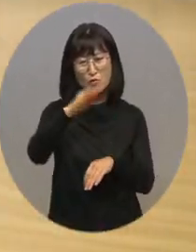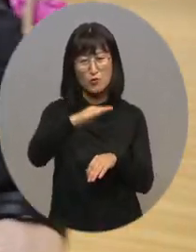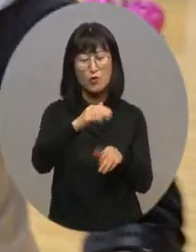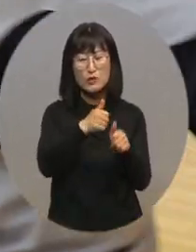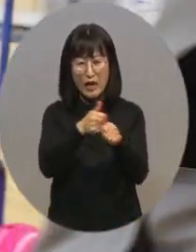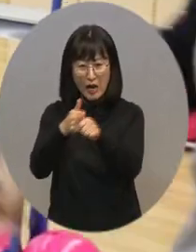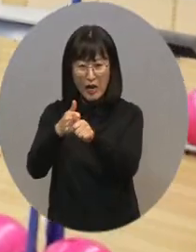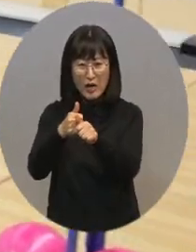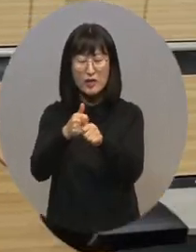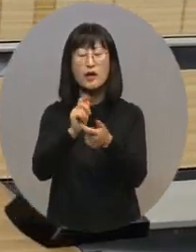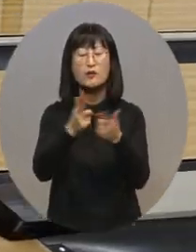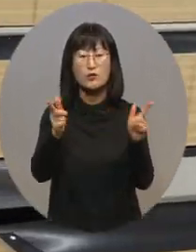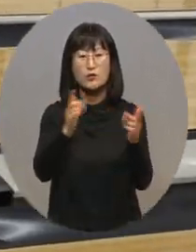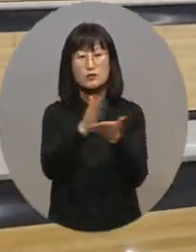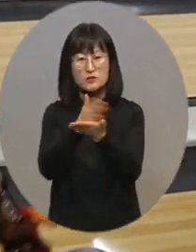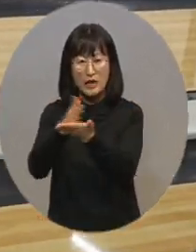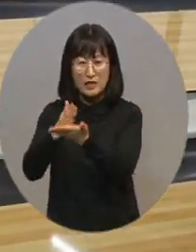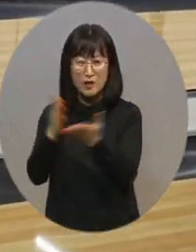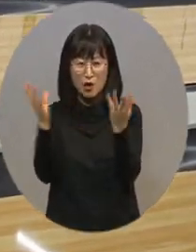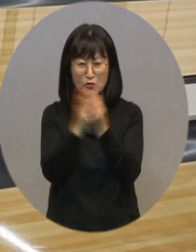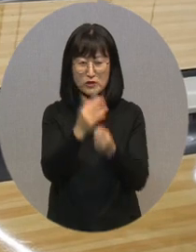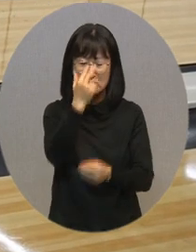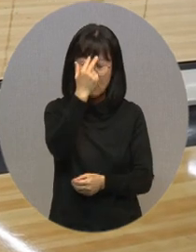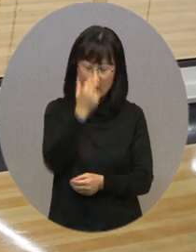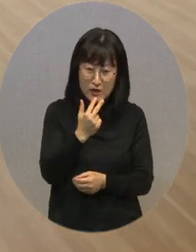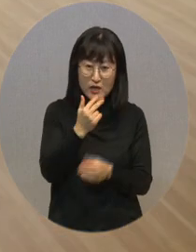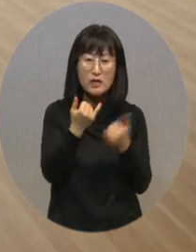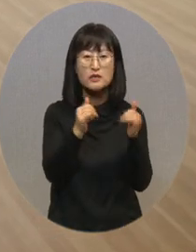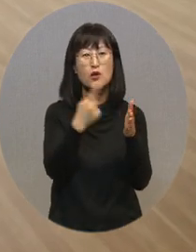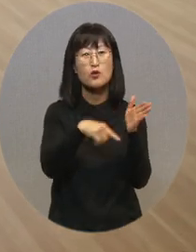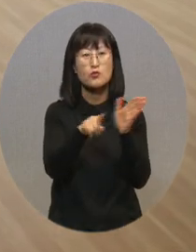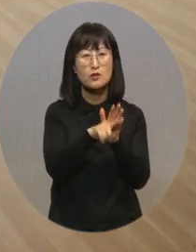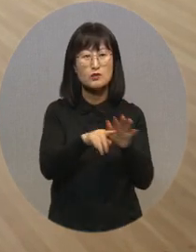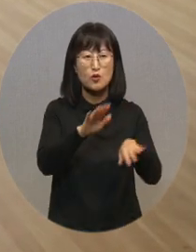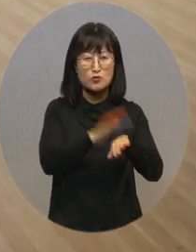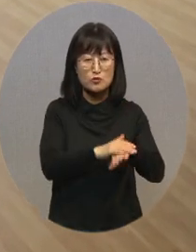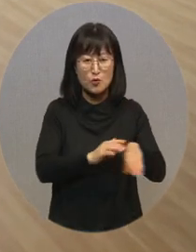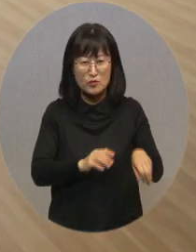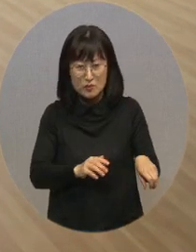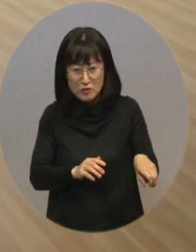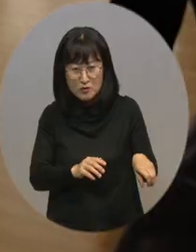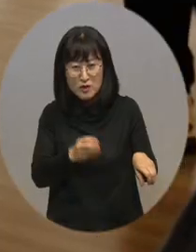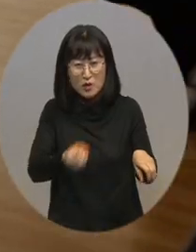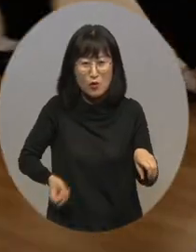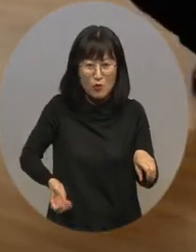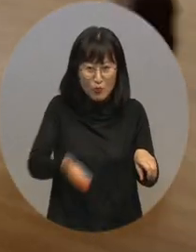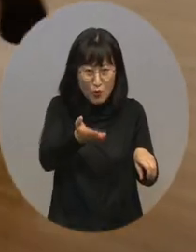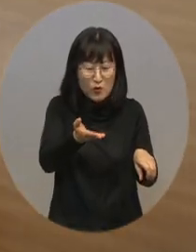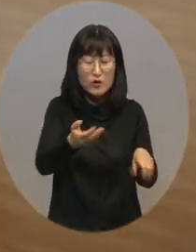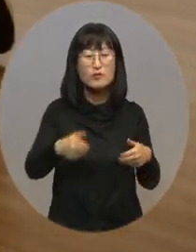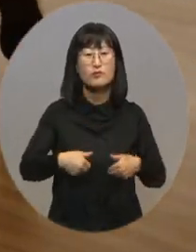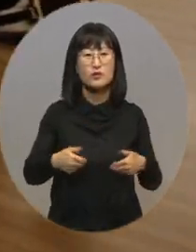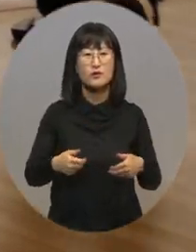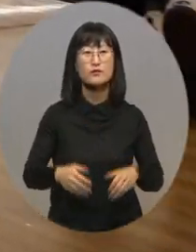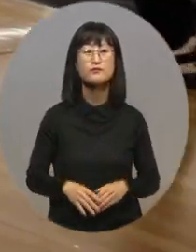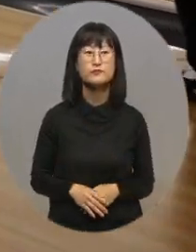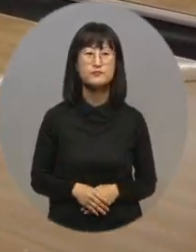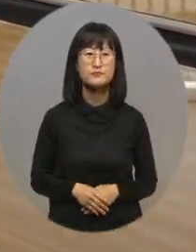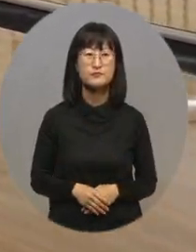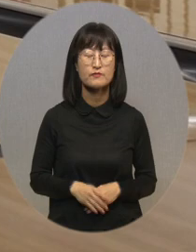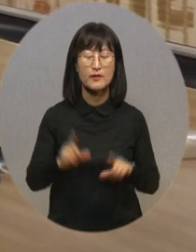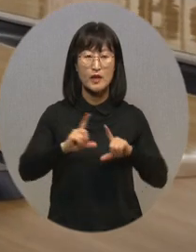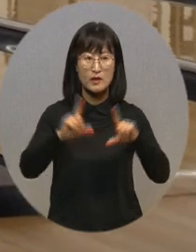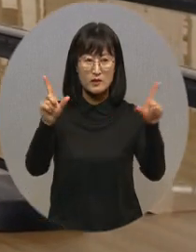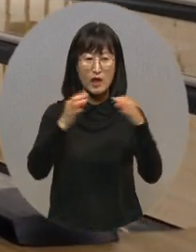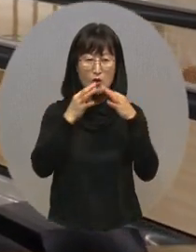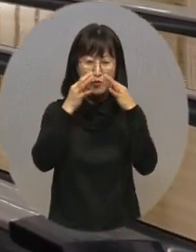전맹 시각장애인을 위해서는 가이드레일을 설치해 손을 짚고 볼링공을 던질 수 있도록 해야 합니다. 이날